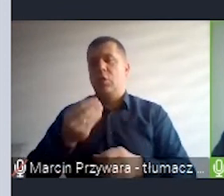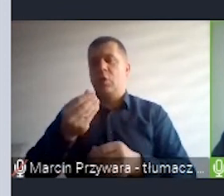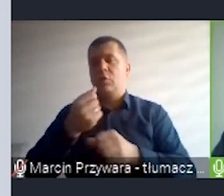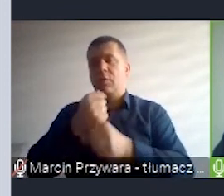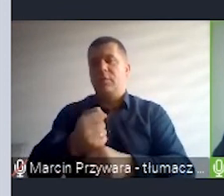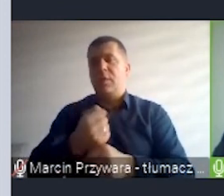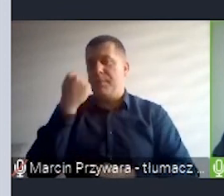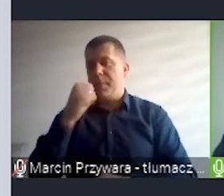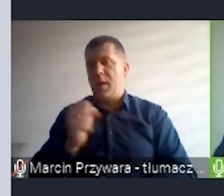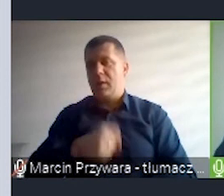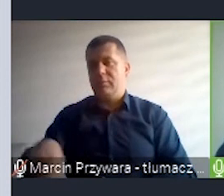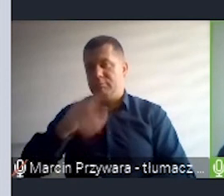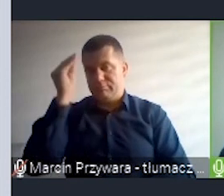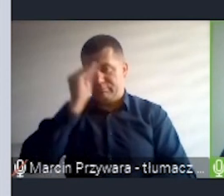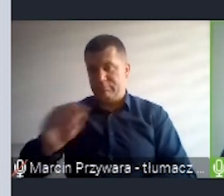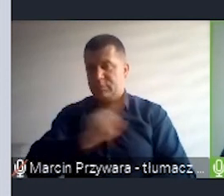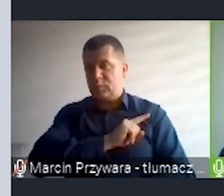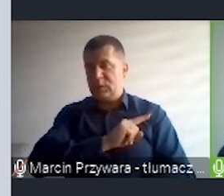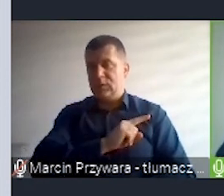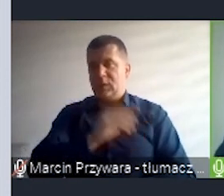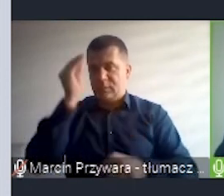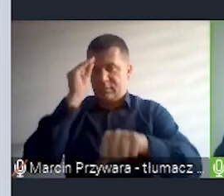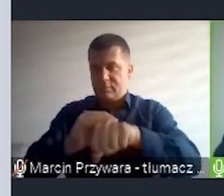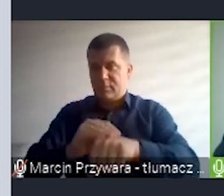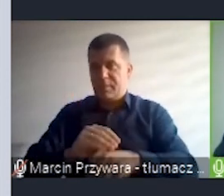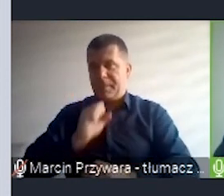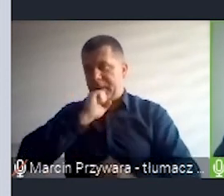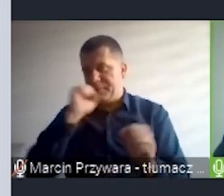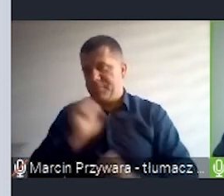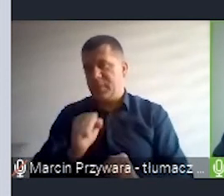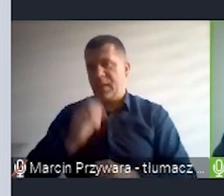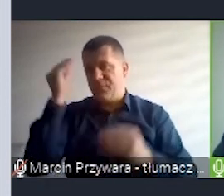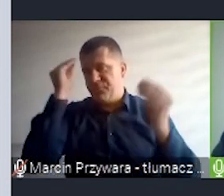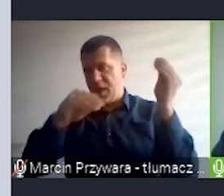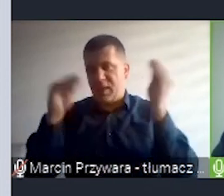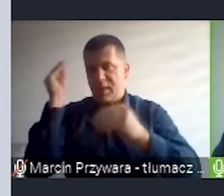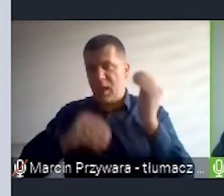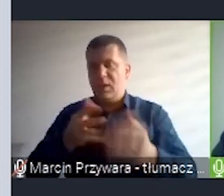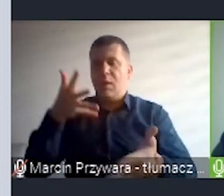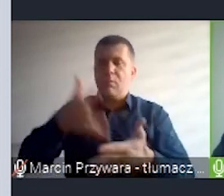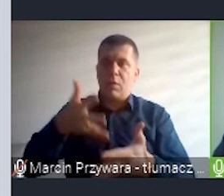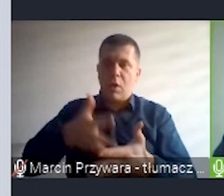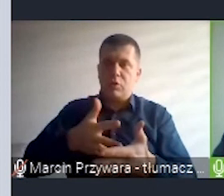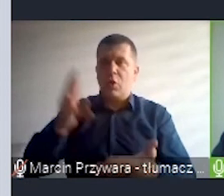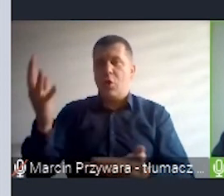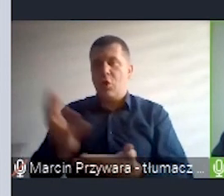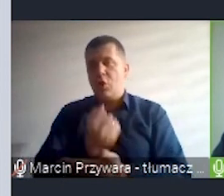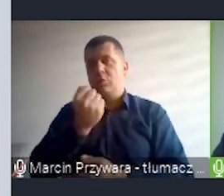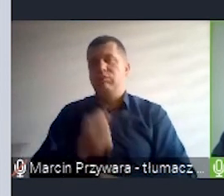dofinansowania. Bardzo Państwa przestrzegam przed jakimkolwiek fantazjowaniem w protokołach